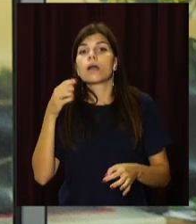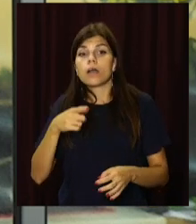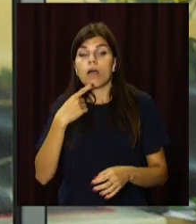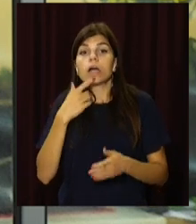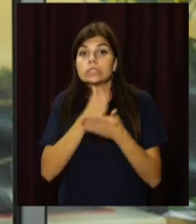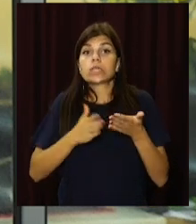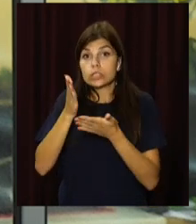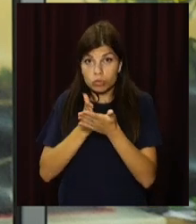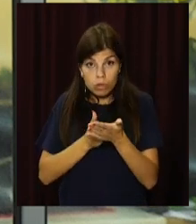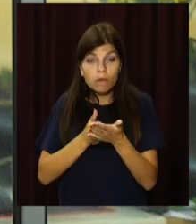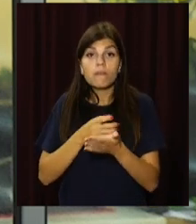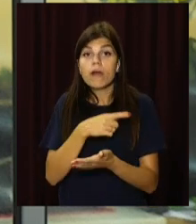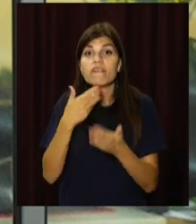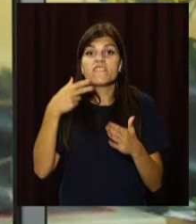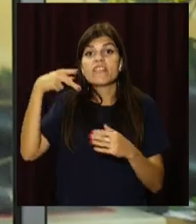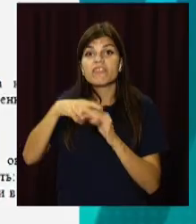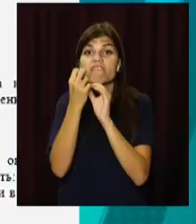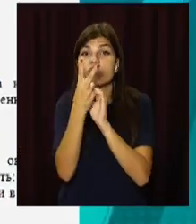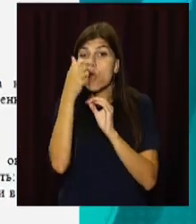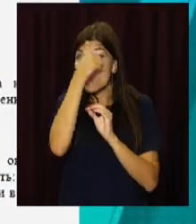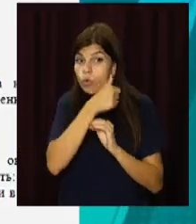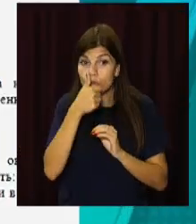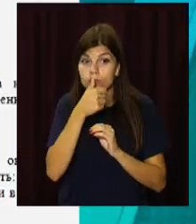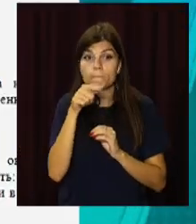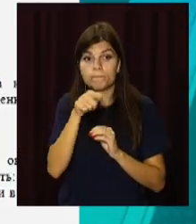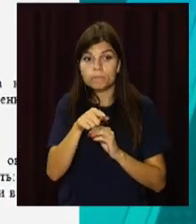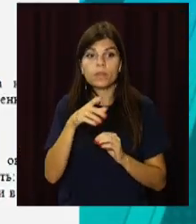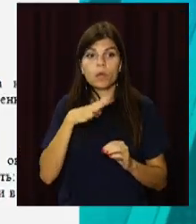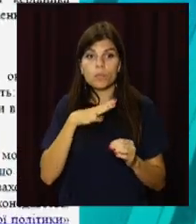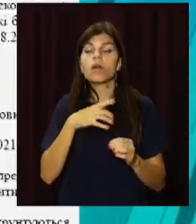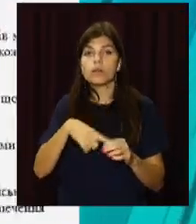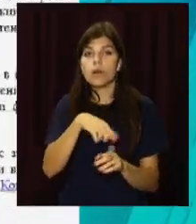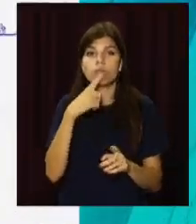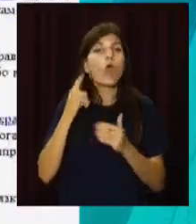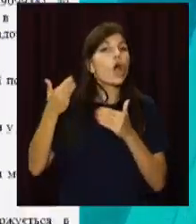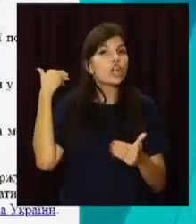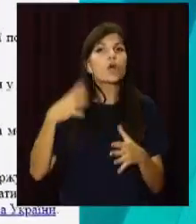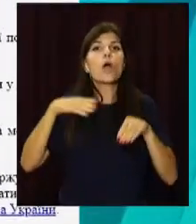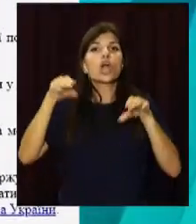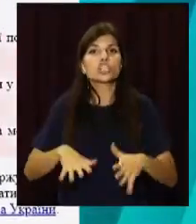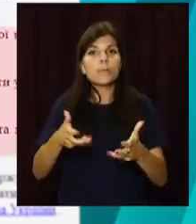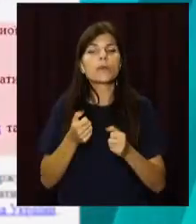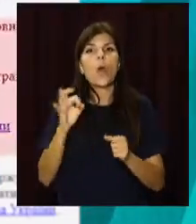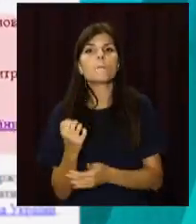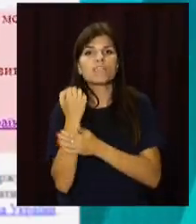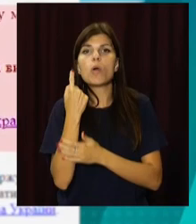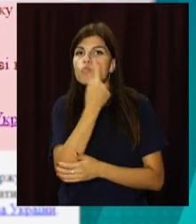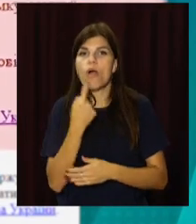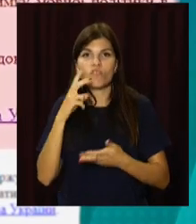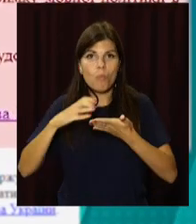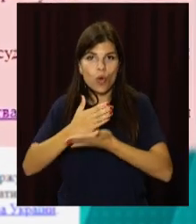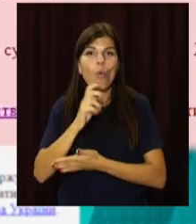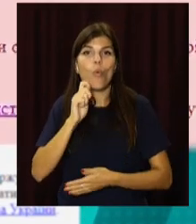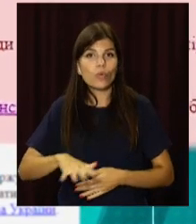скасував рішення обласної ради від 2012 року. Феміда визнала, що раніше прийняте рішення про підтримку мовної